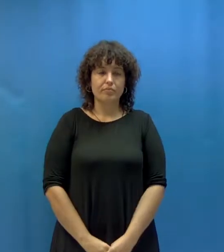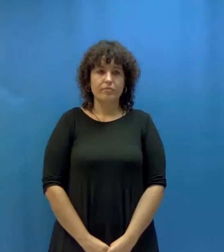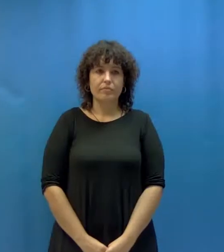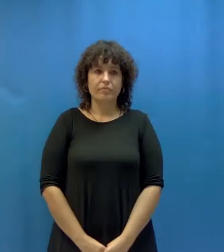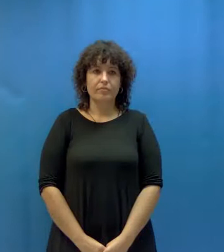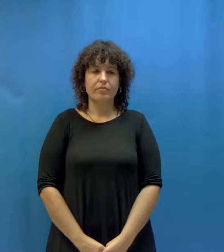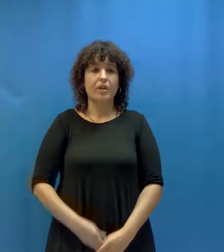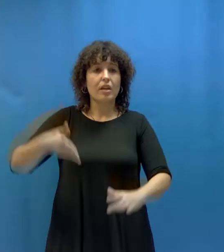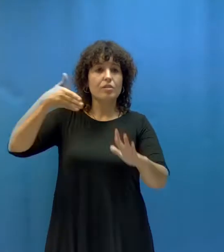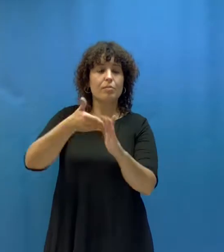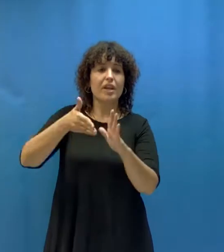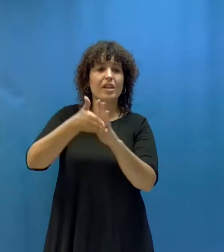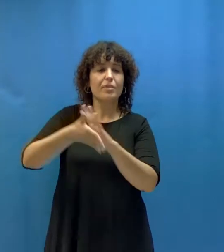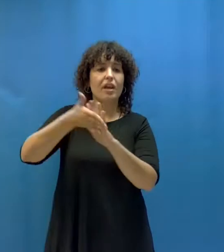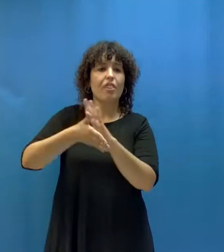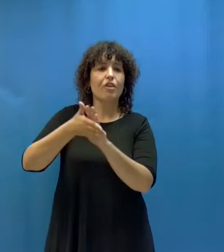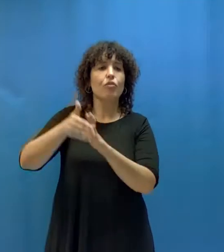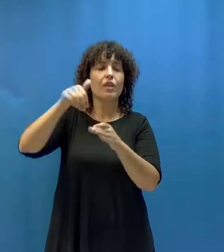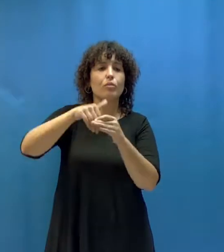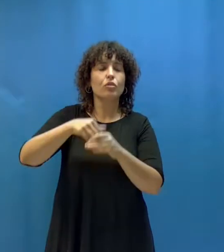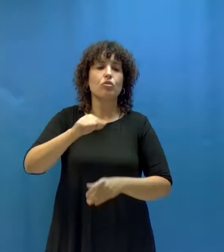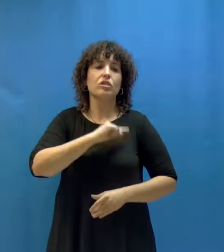Per explicació de vot, senyor del senyor.